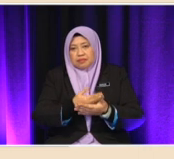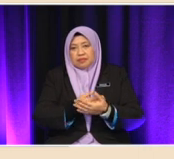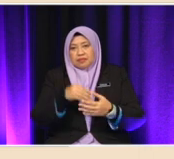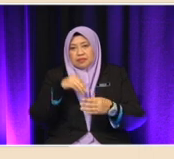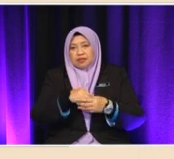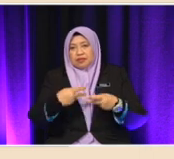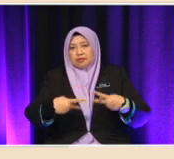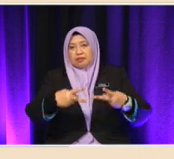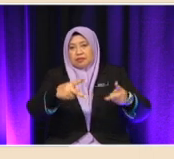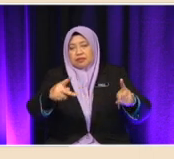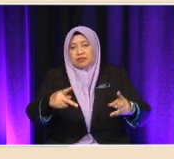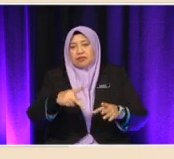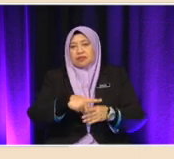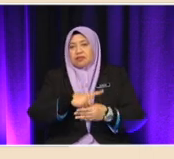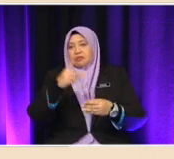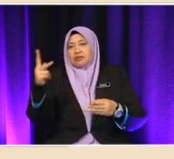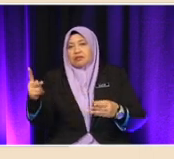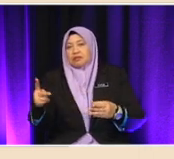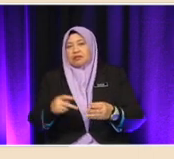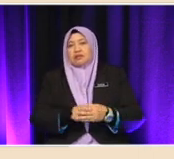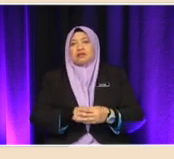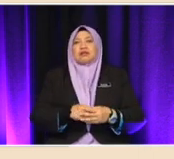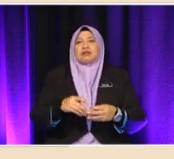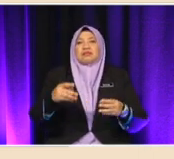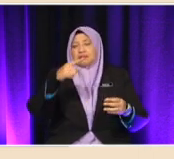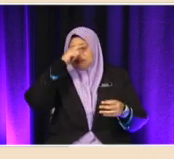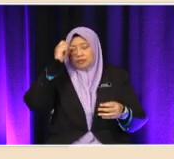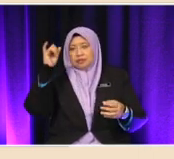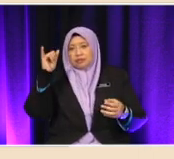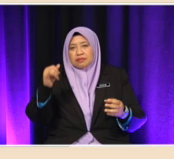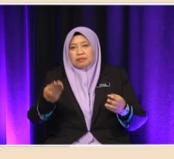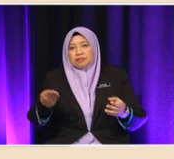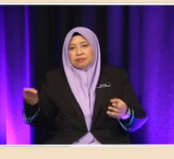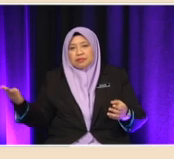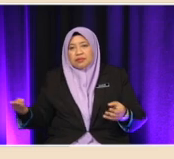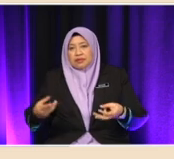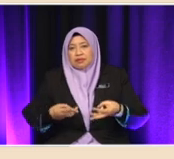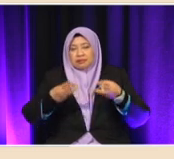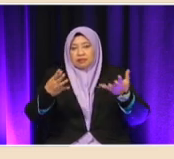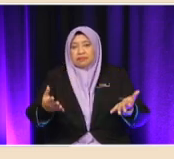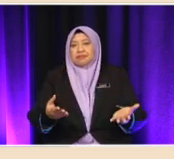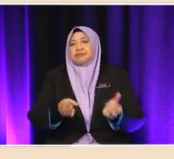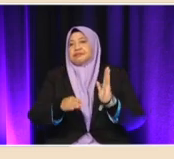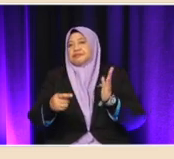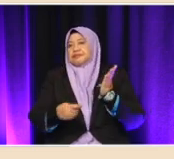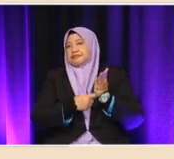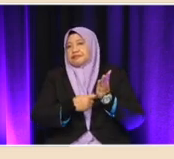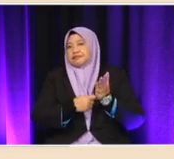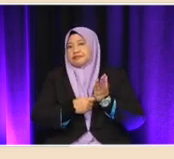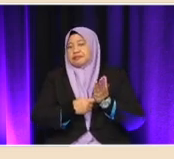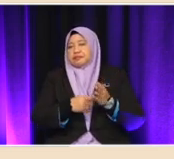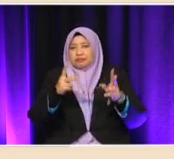pengeluaran sperma tersebut menyebabkan penawaran barang akan bertambah Tetapi kalau